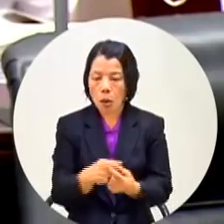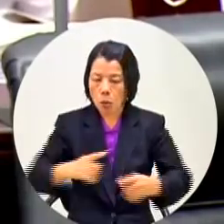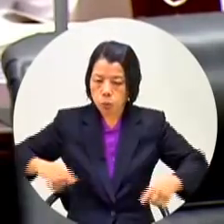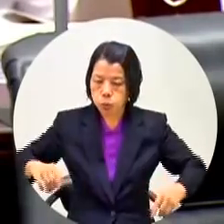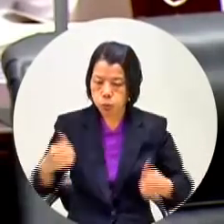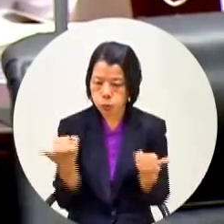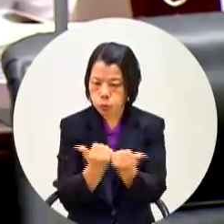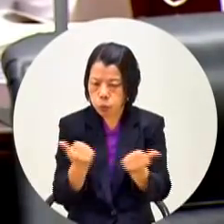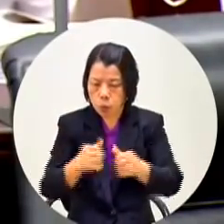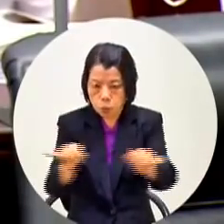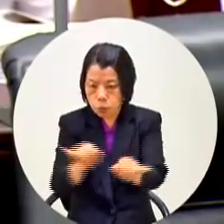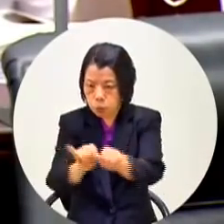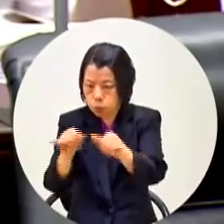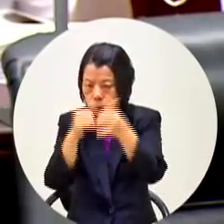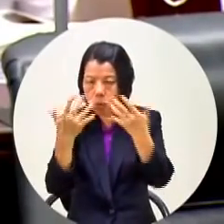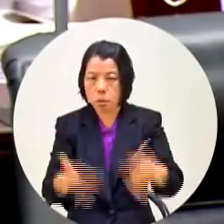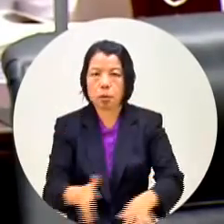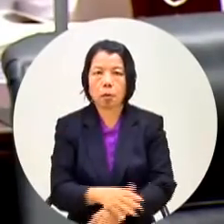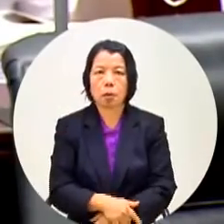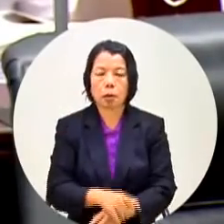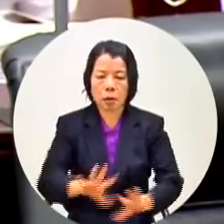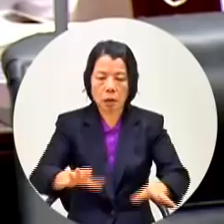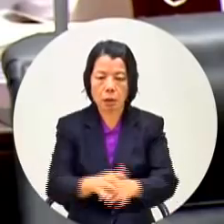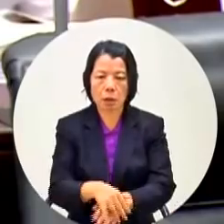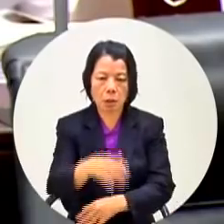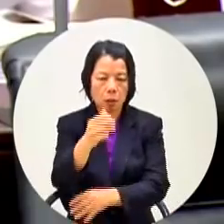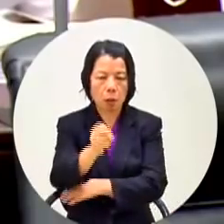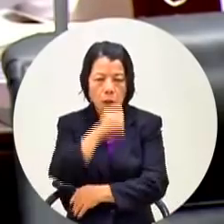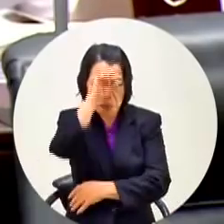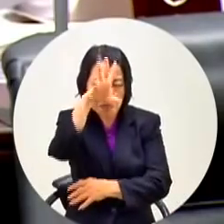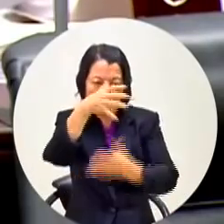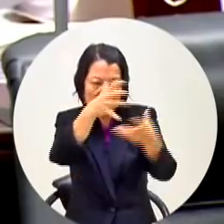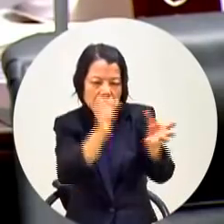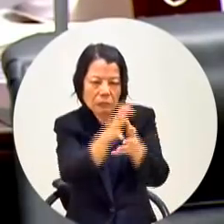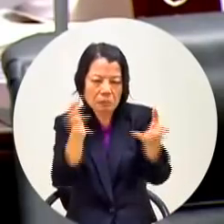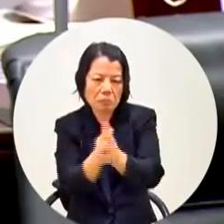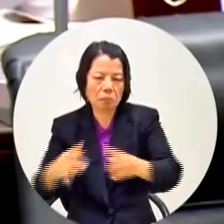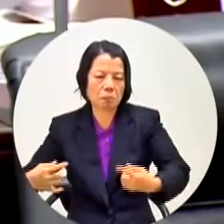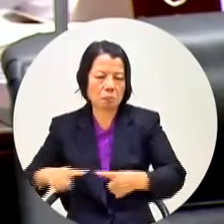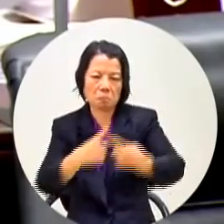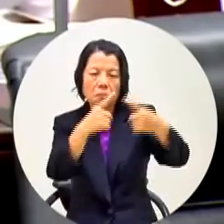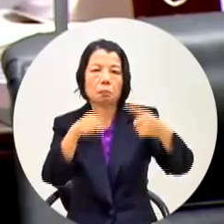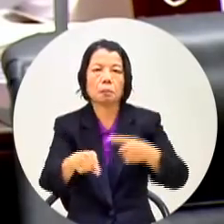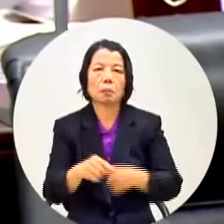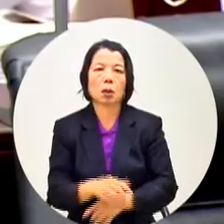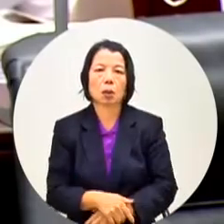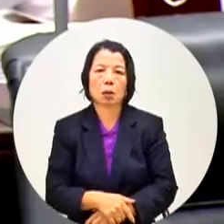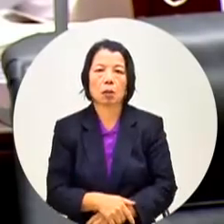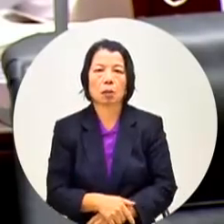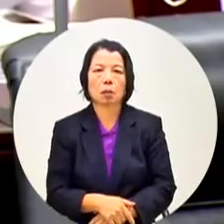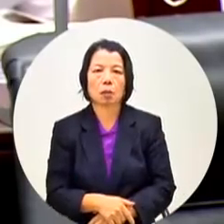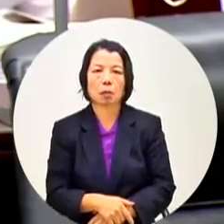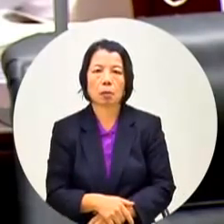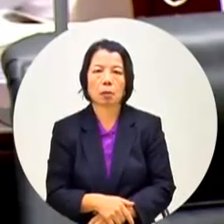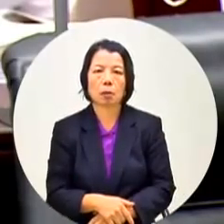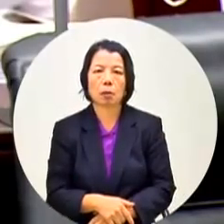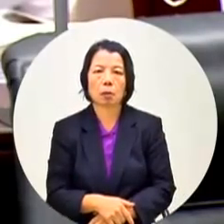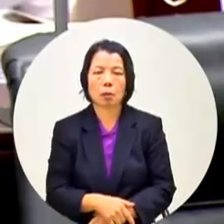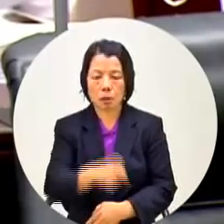政党之间或者是一个凌驾在内容讨论的冲突了。希望市长这个时候应该要站出来